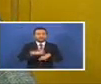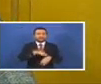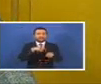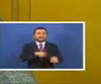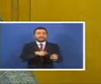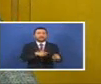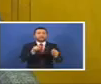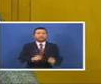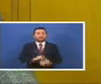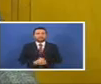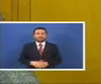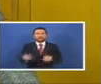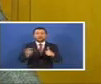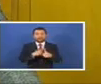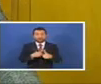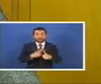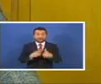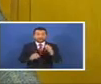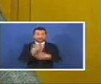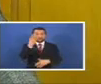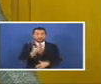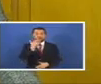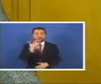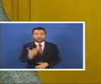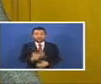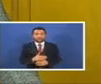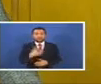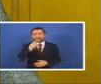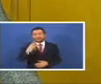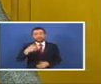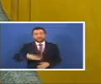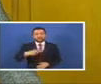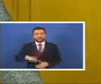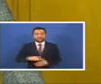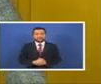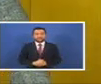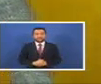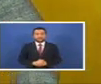ettik. Önce gelinen noktayı ifade edelim.